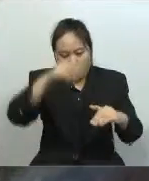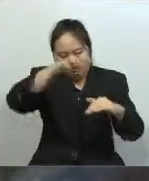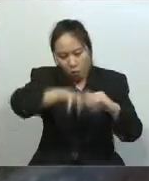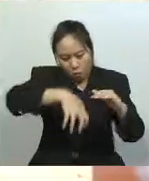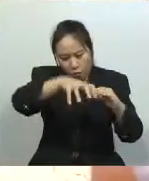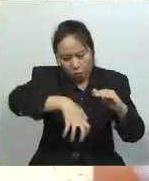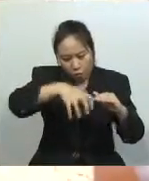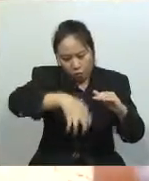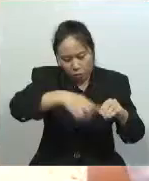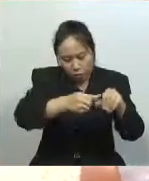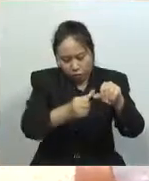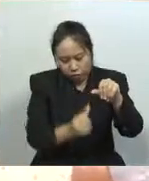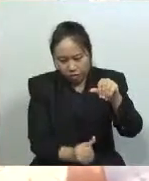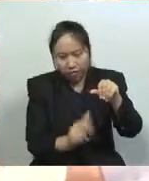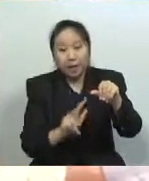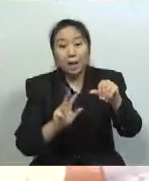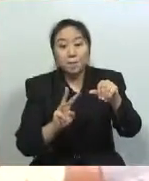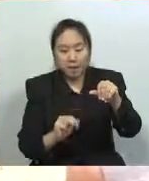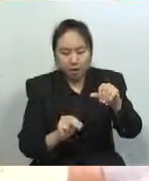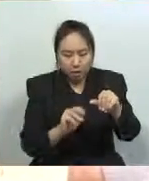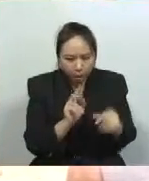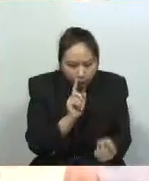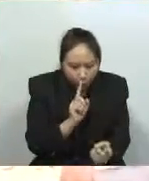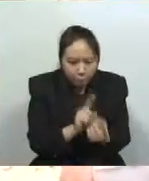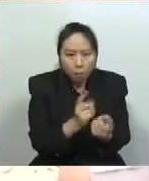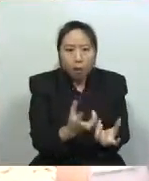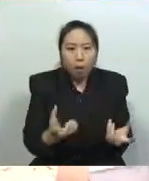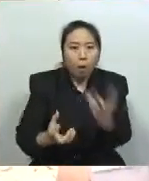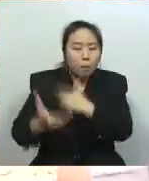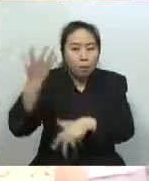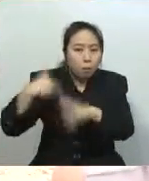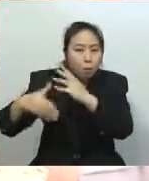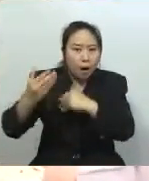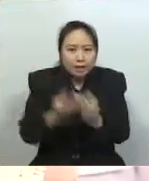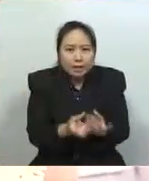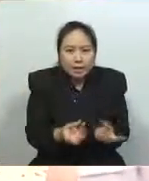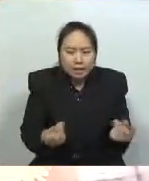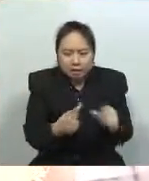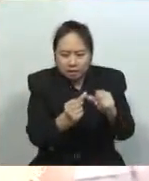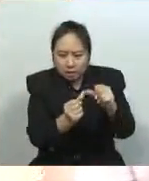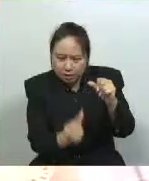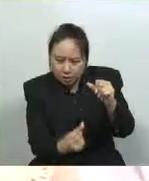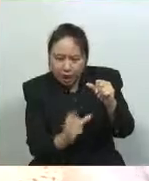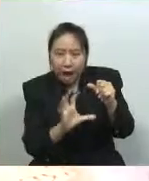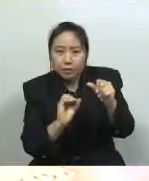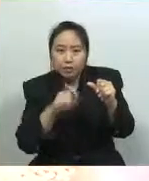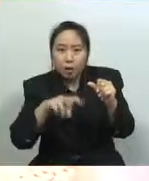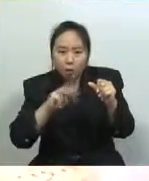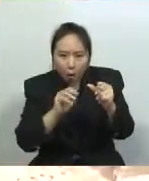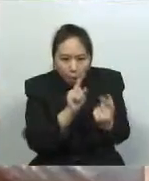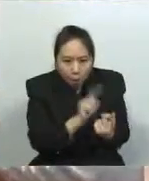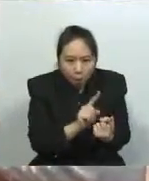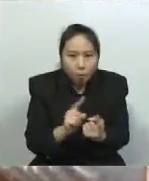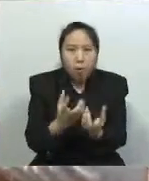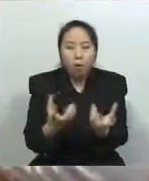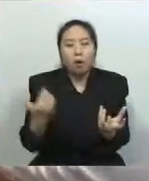งไปกว่าประมาณ3เมตรเนี่ยก็ไปพบโบราณวัตถุจำนวนมากในชั้นดินที่ลึกไปประมาณครึ่งเมตรหรือประมาณ50เซนติเมตร